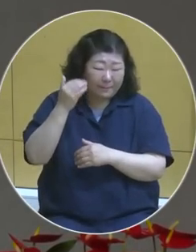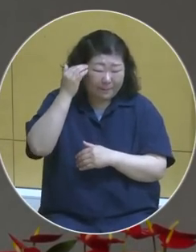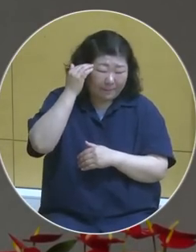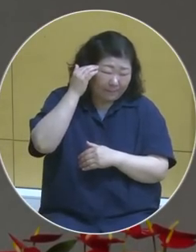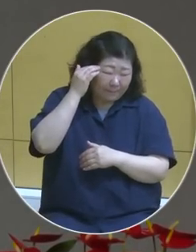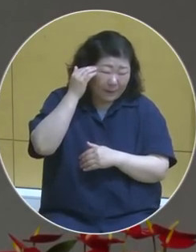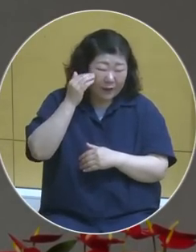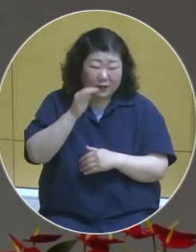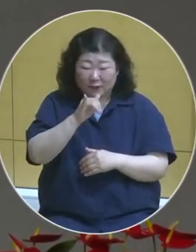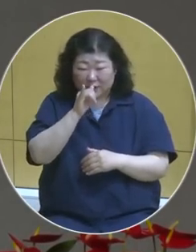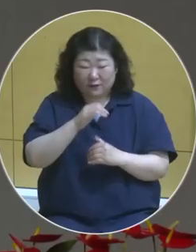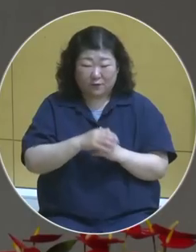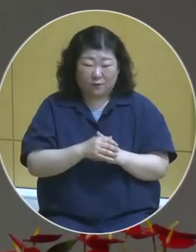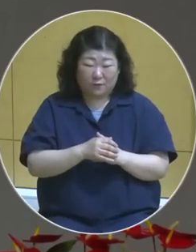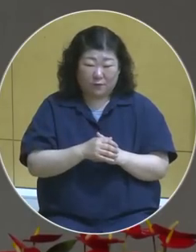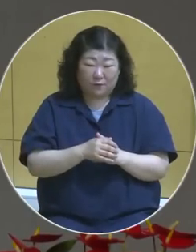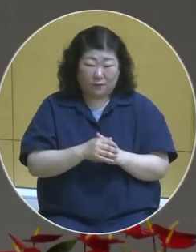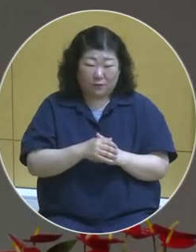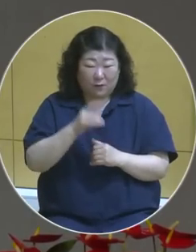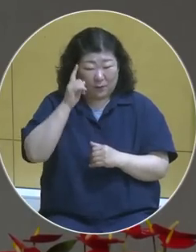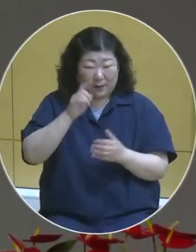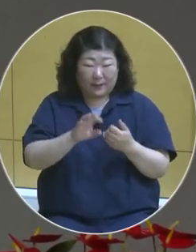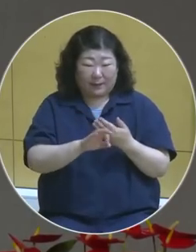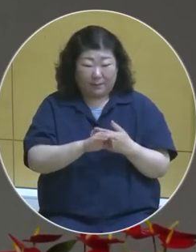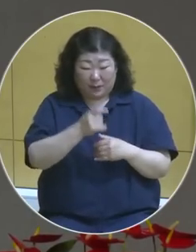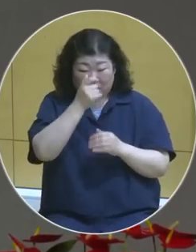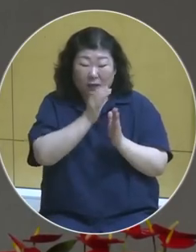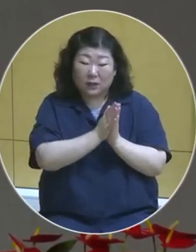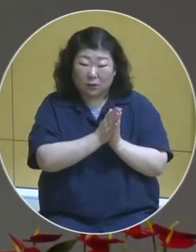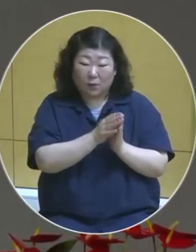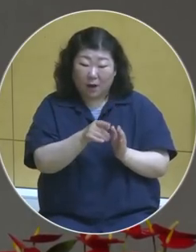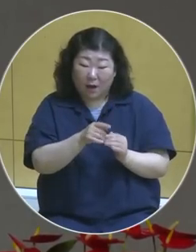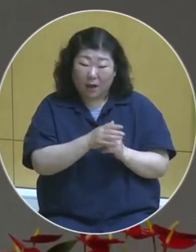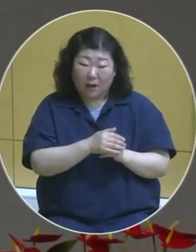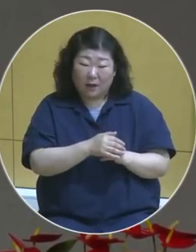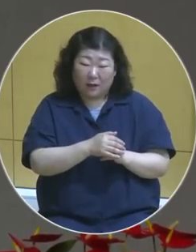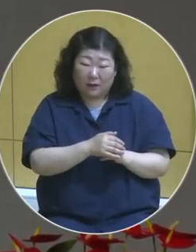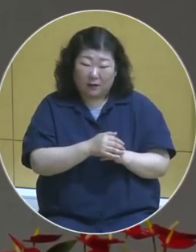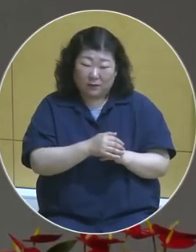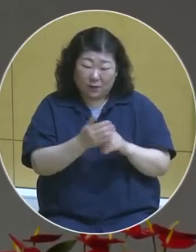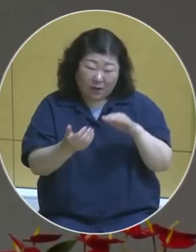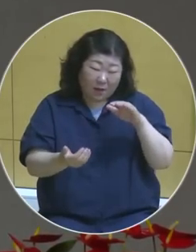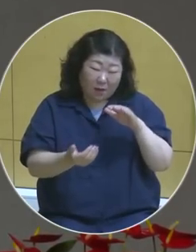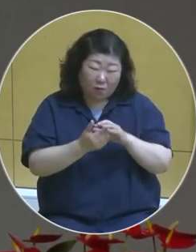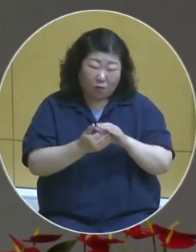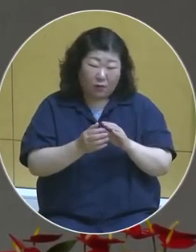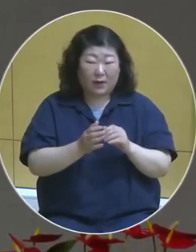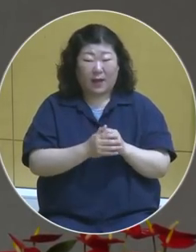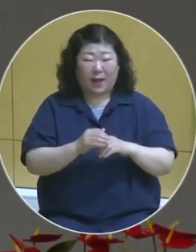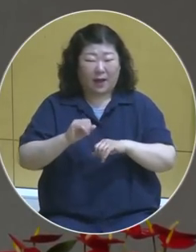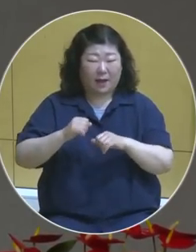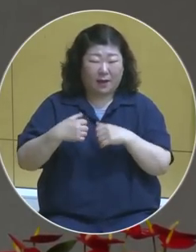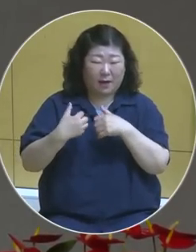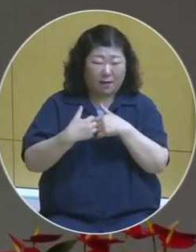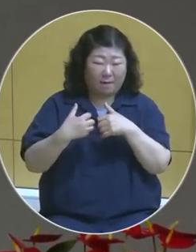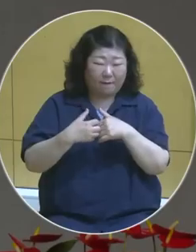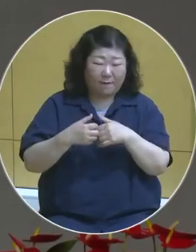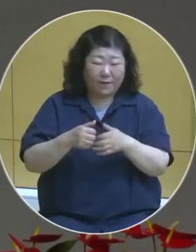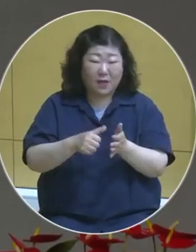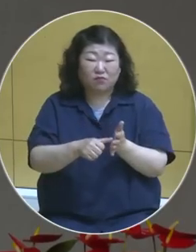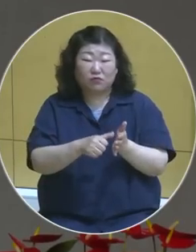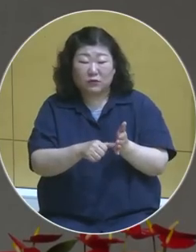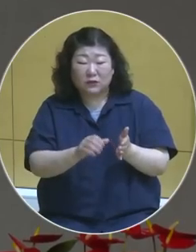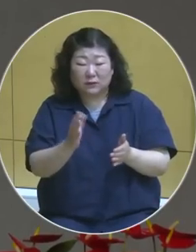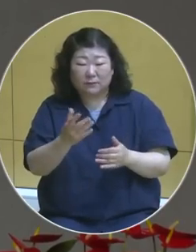우리 성도들이 최고의 무기거든요. 기도를 하게 될 때 사단은 지게 돼 있거든요. 그러니까 우리로 하여금 그